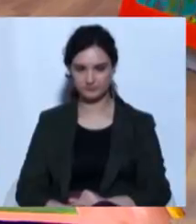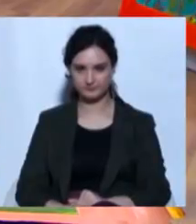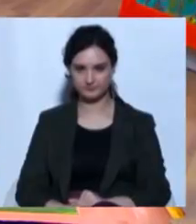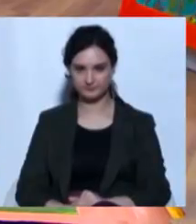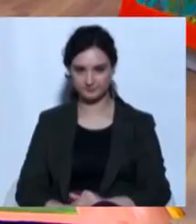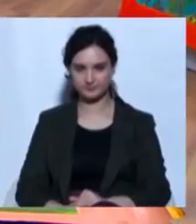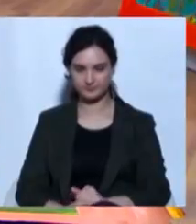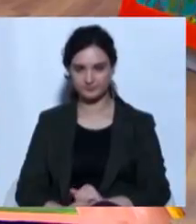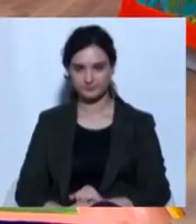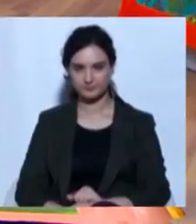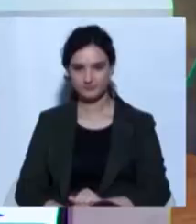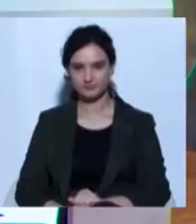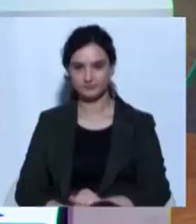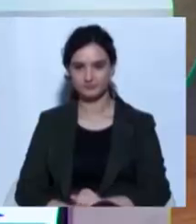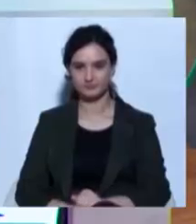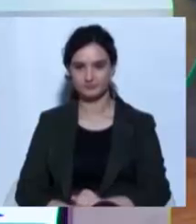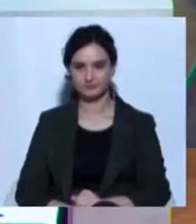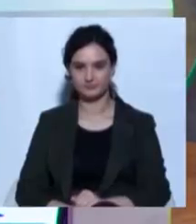ესე.